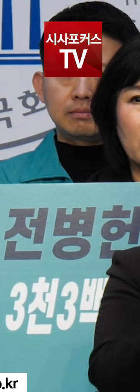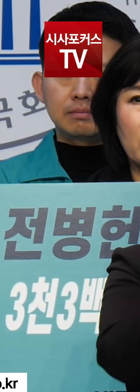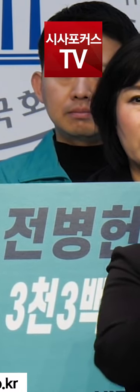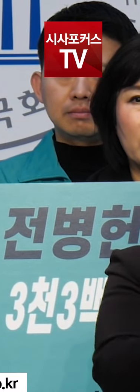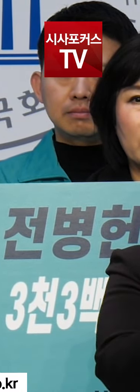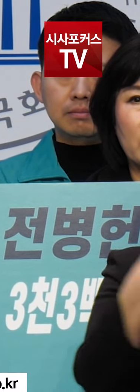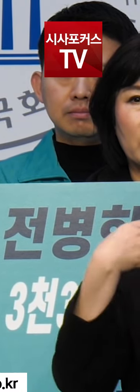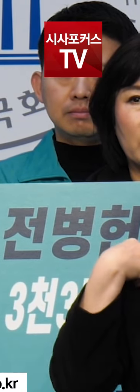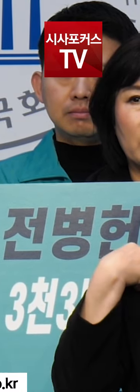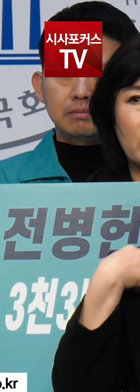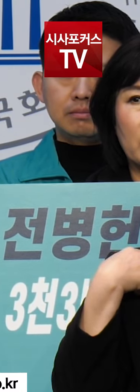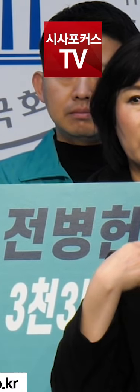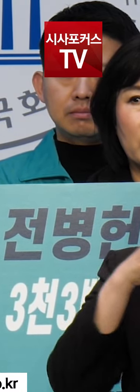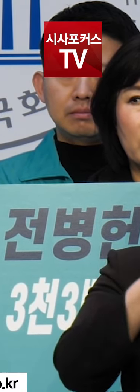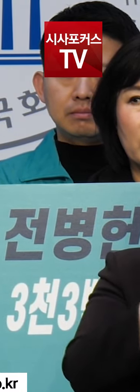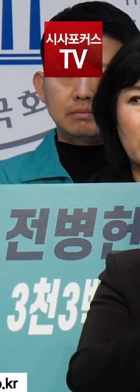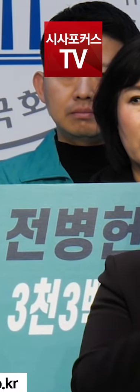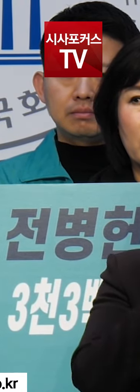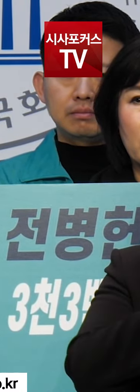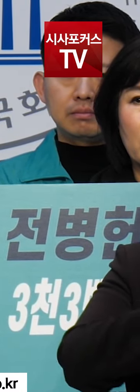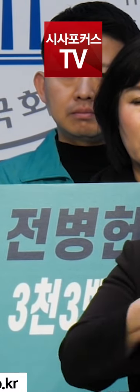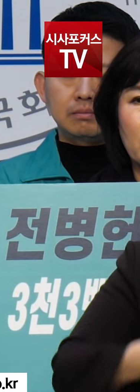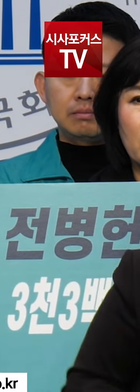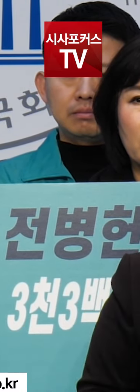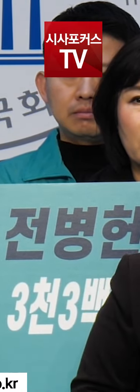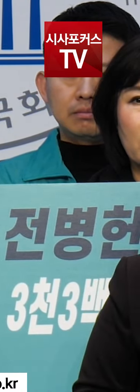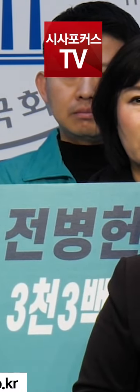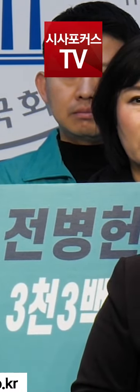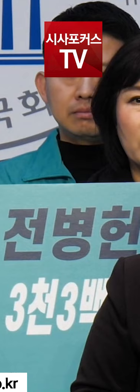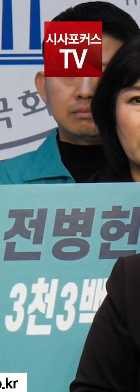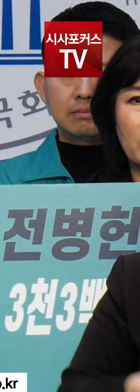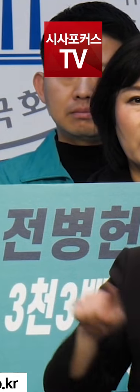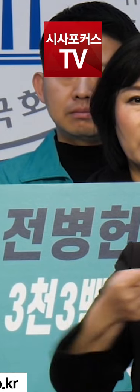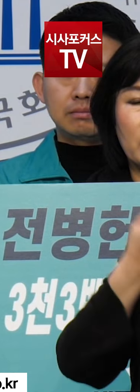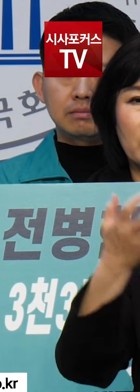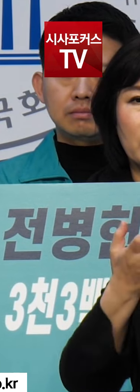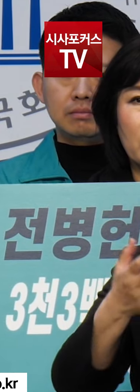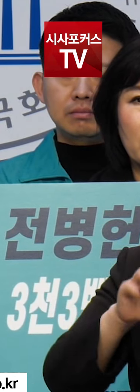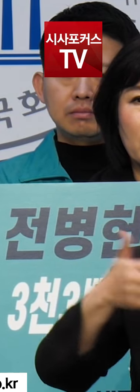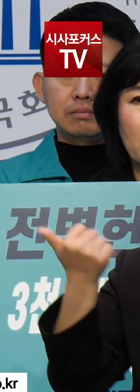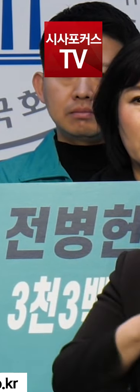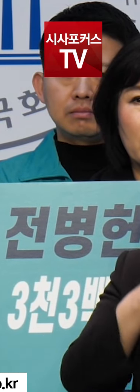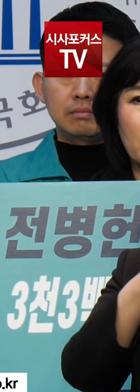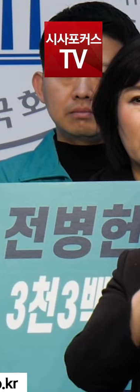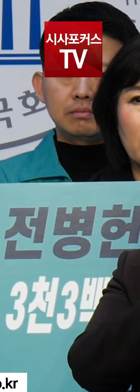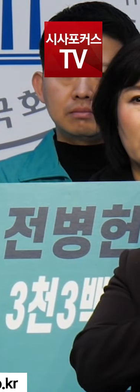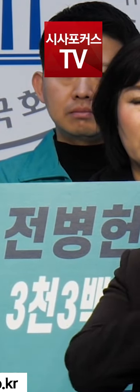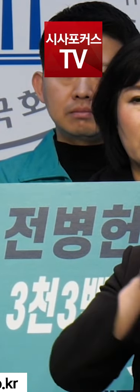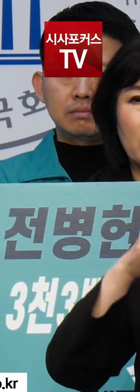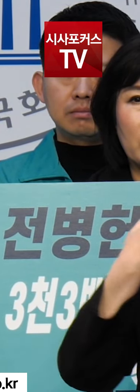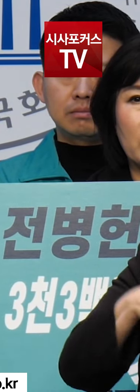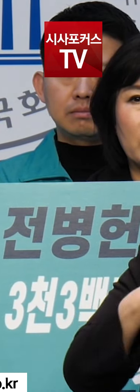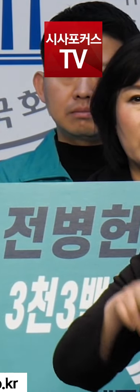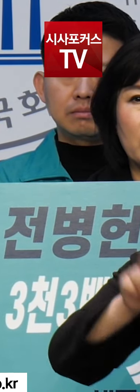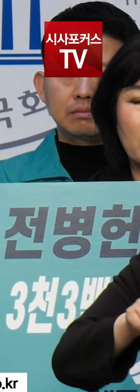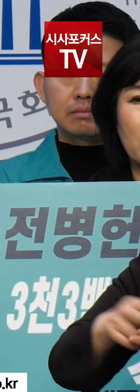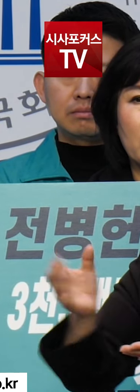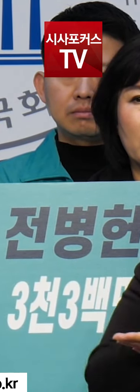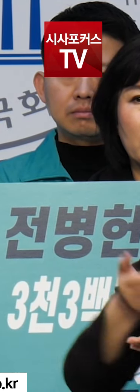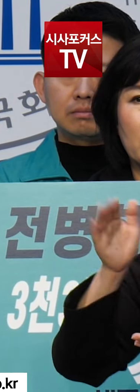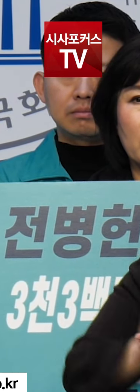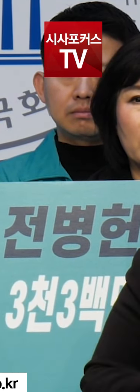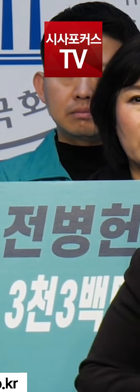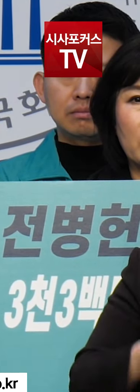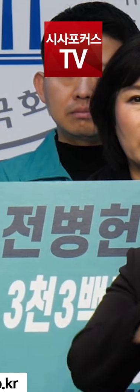윤석열 정권과 국민의힘만이 아닙니다. 180석에 가까운 의석을 가지고도